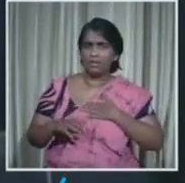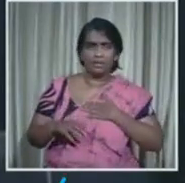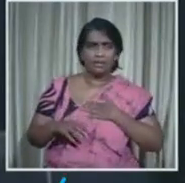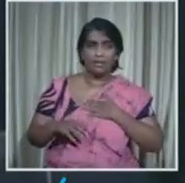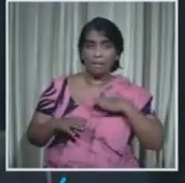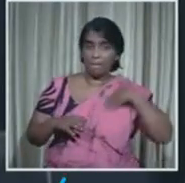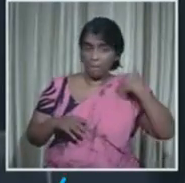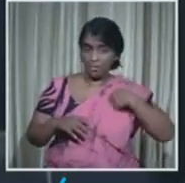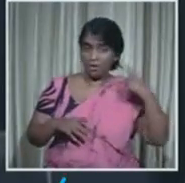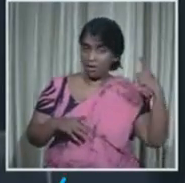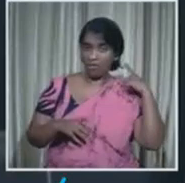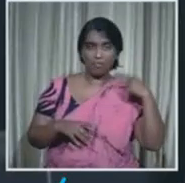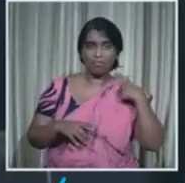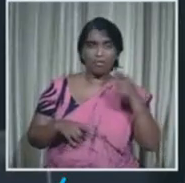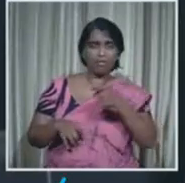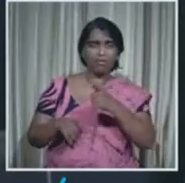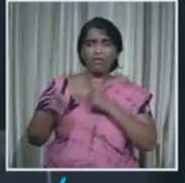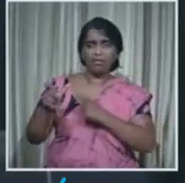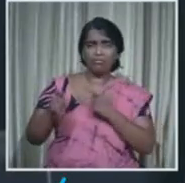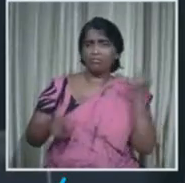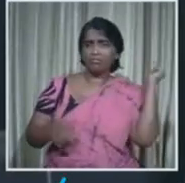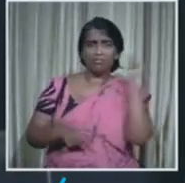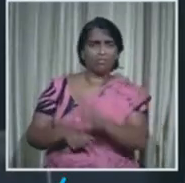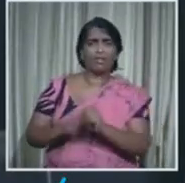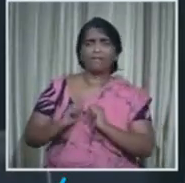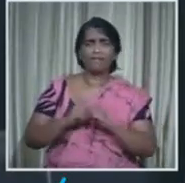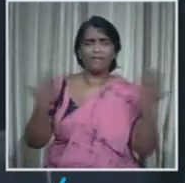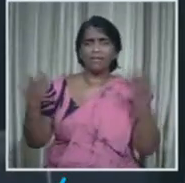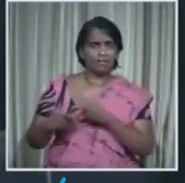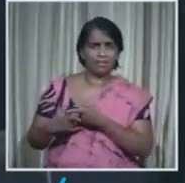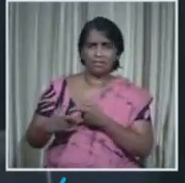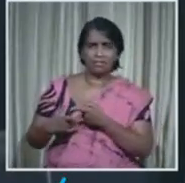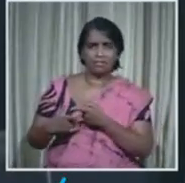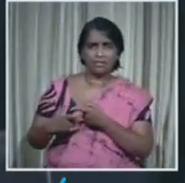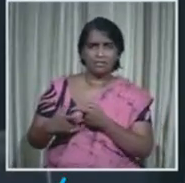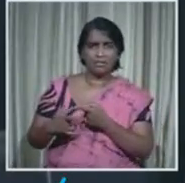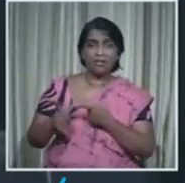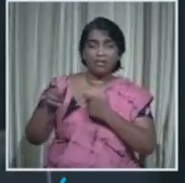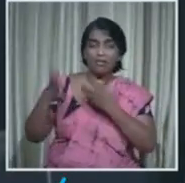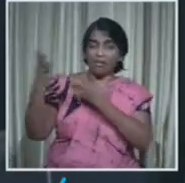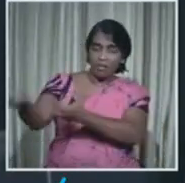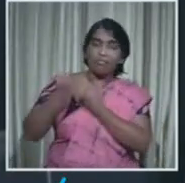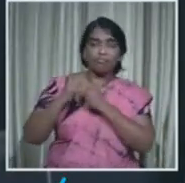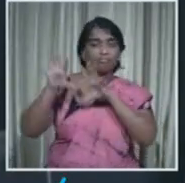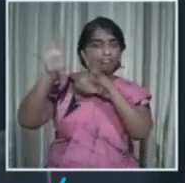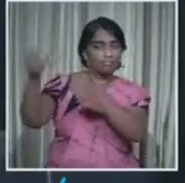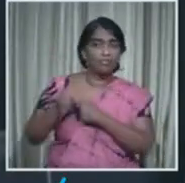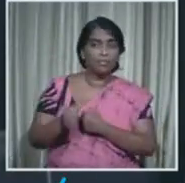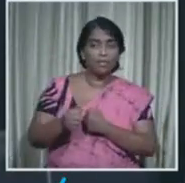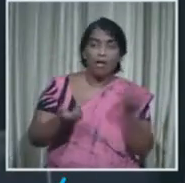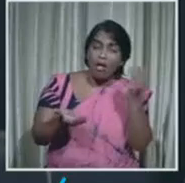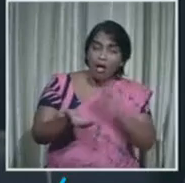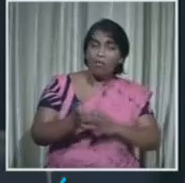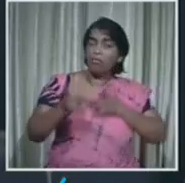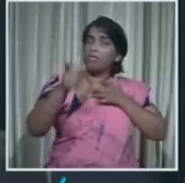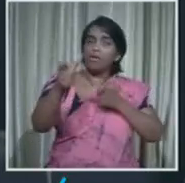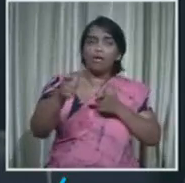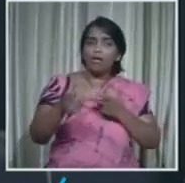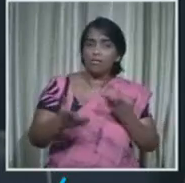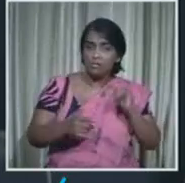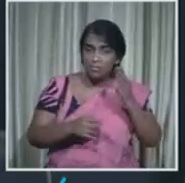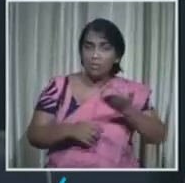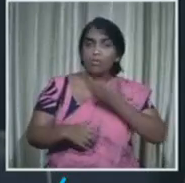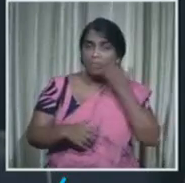ශ්‍රීලදාරියෙක් කැඩියට ඒ වගේ ස්ථානයකට අවියාහුද අරගෙන ඇතුළට යන එක. කවුරු හරි අවියක් උදුරාගෙන එමුතුමා ආපහු ඒ පුද්ගලයාට වෙඩි තියන්නත්